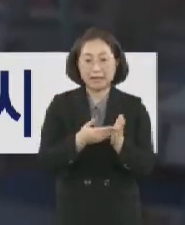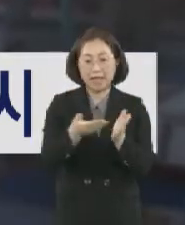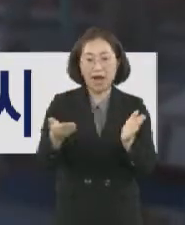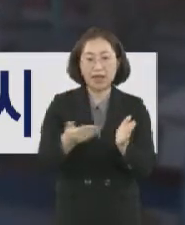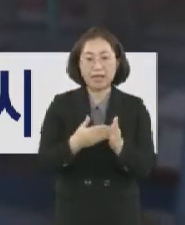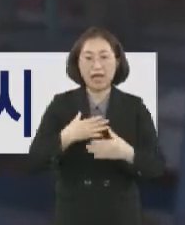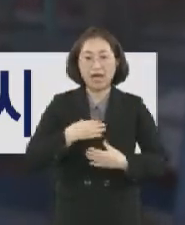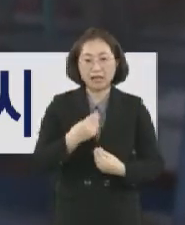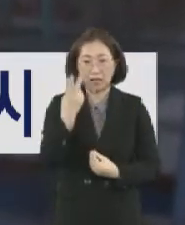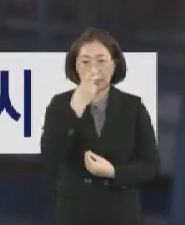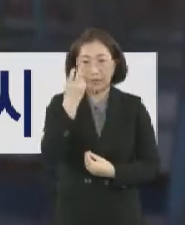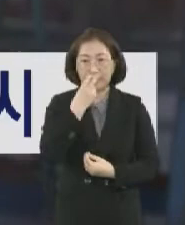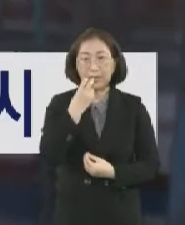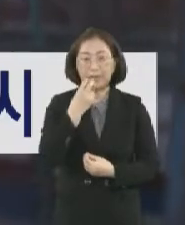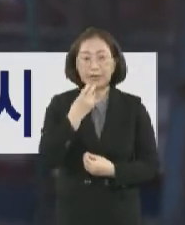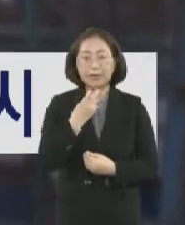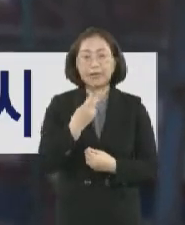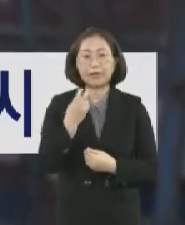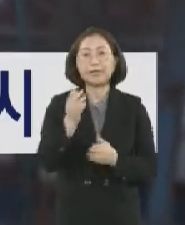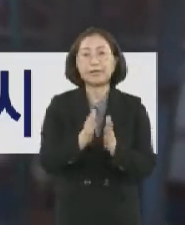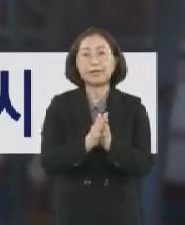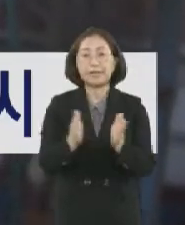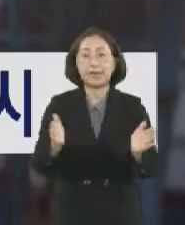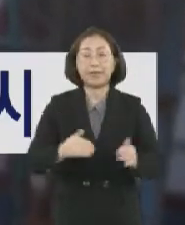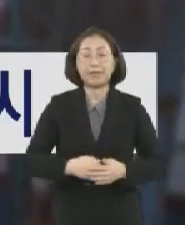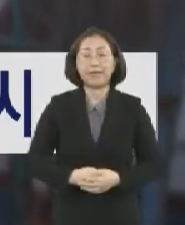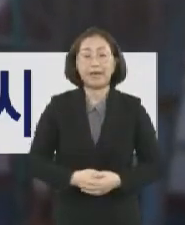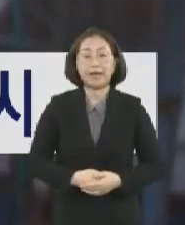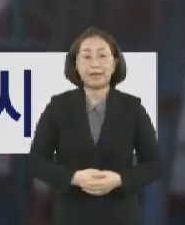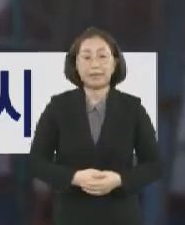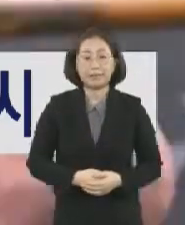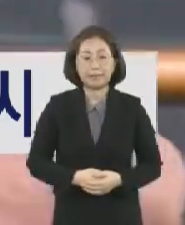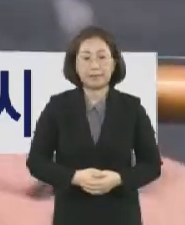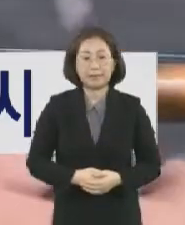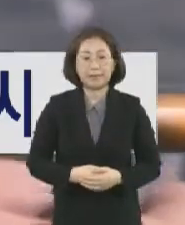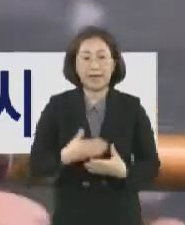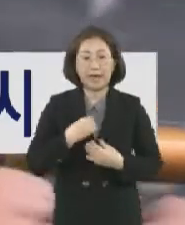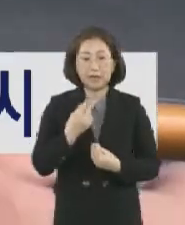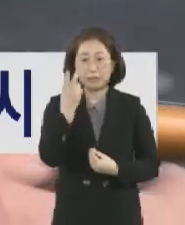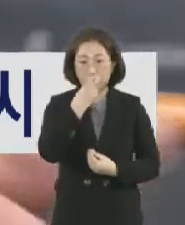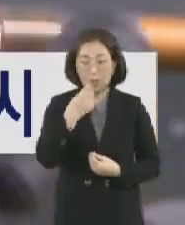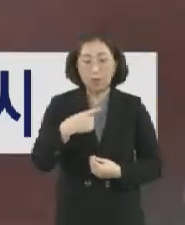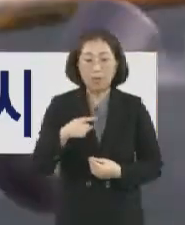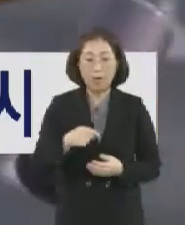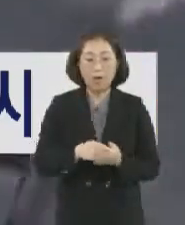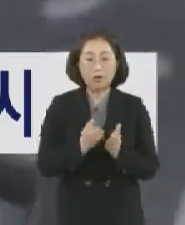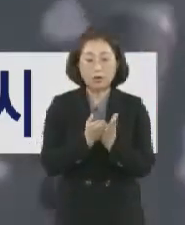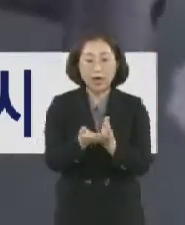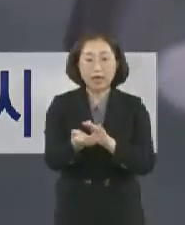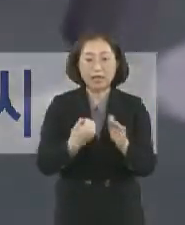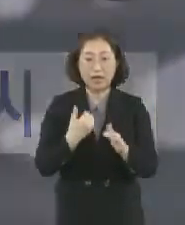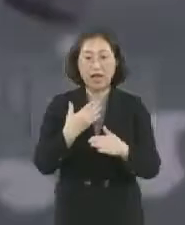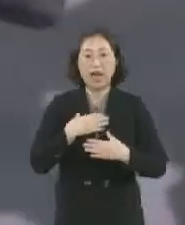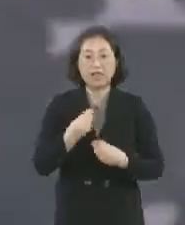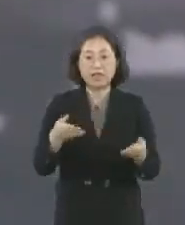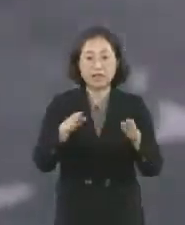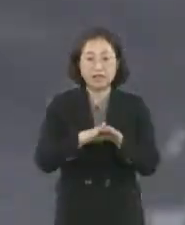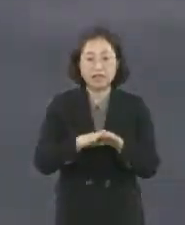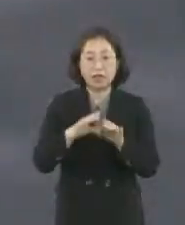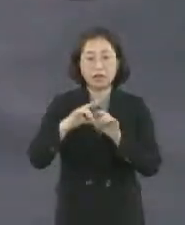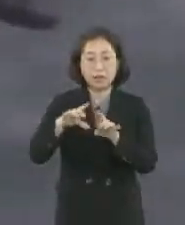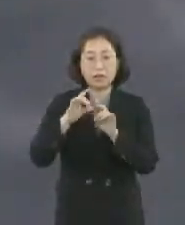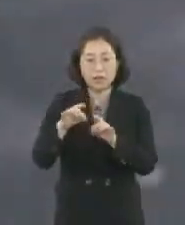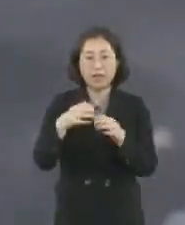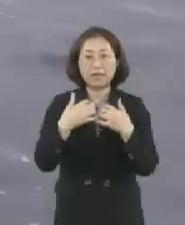안전사고 예방을 위한 합동 점검을 실시하기로 했습니다 주 점검 사항은 출항 전 안전시설 과 통신 장비